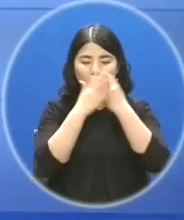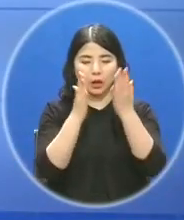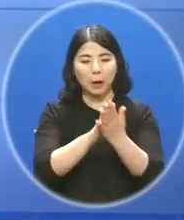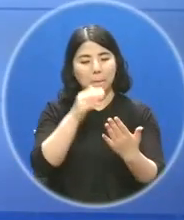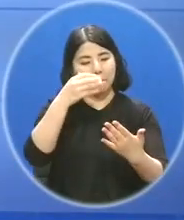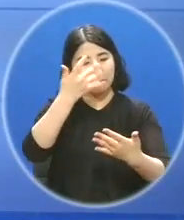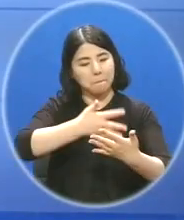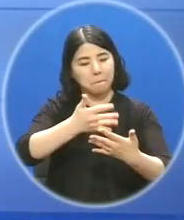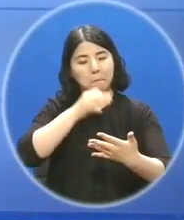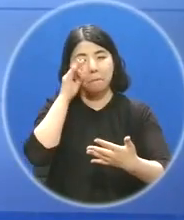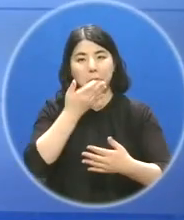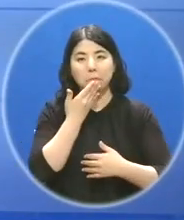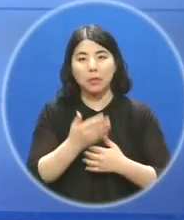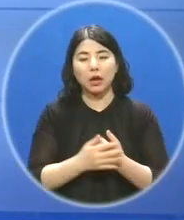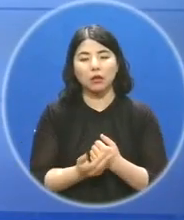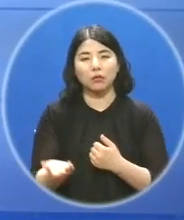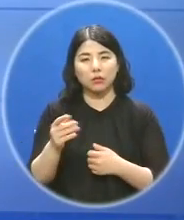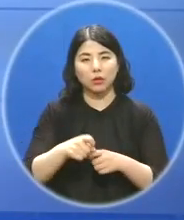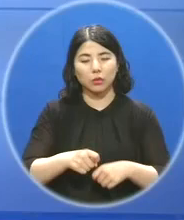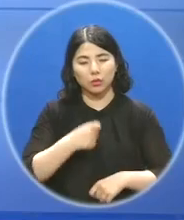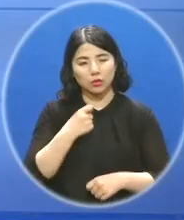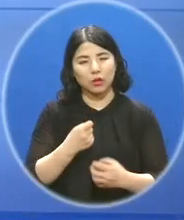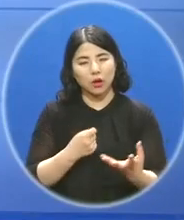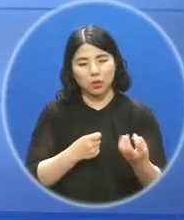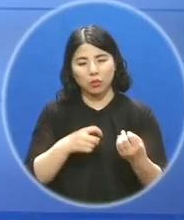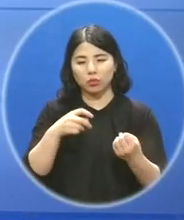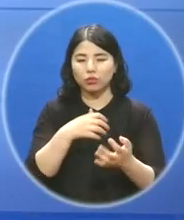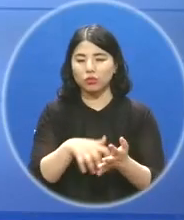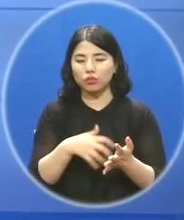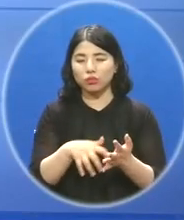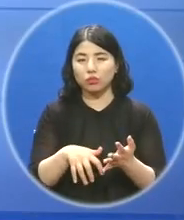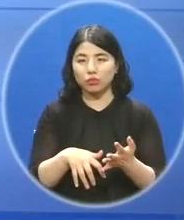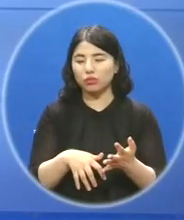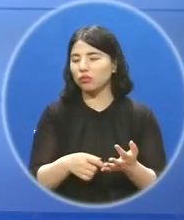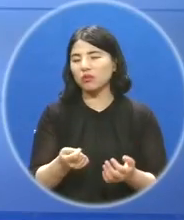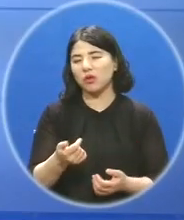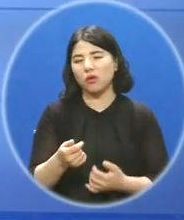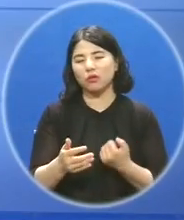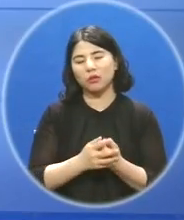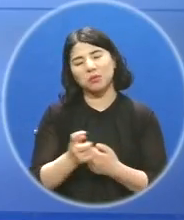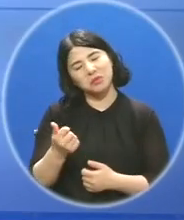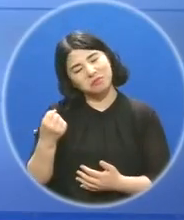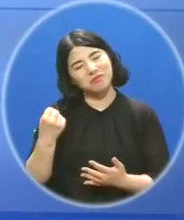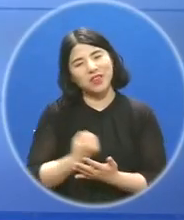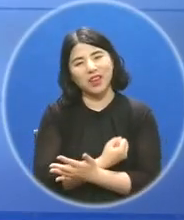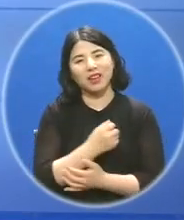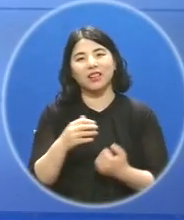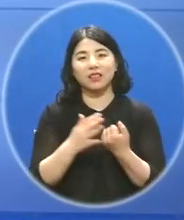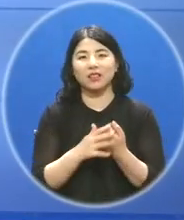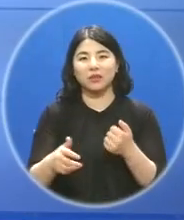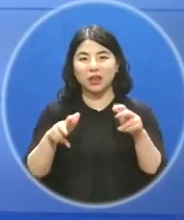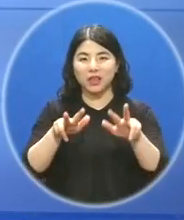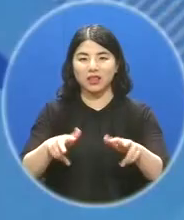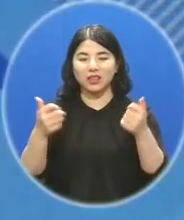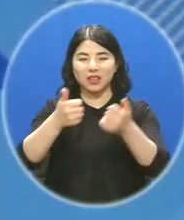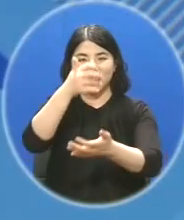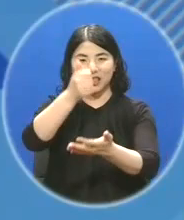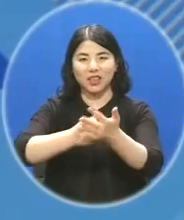있는데 그런데도 보면 사실상에 좀 조회수나 이런 것들은 좀 많지 않아서 가끔은 좀 속상할 때도 있습니다. 그래서 지금 의장님을